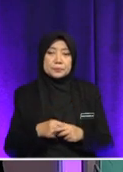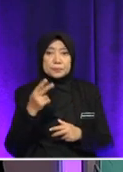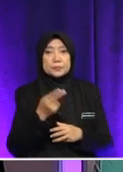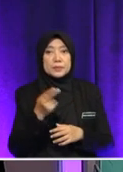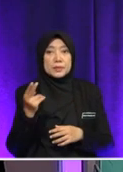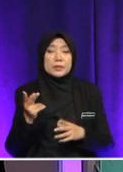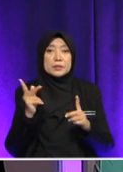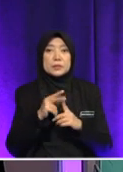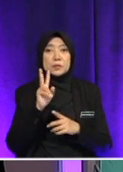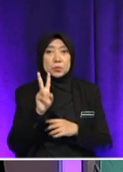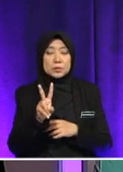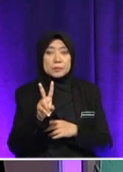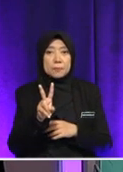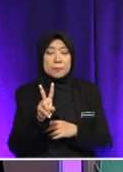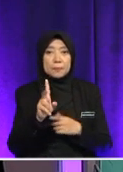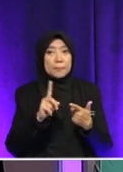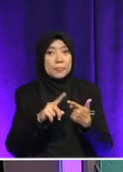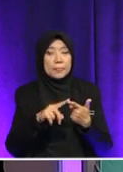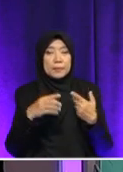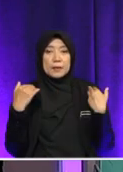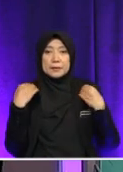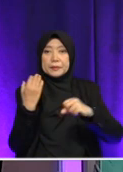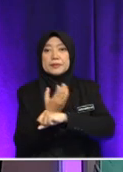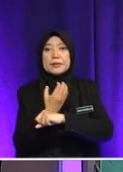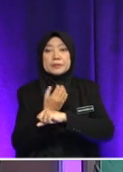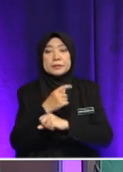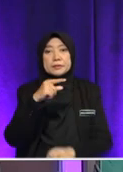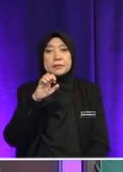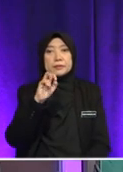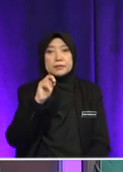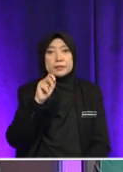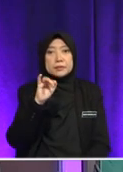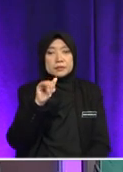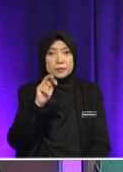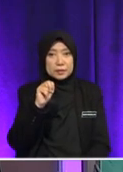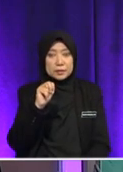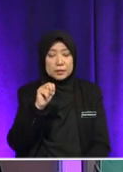komposisi yang kedua kita ada kaca gentian Sukajadi